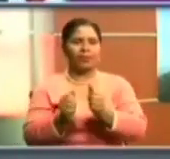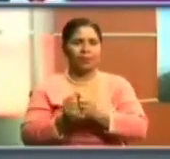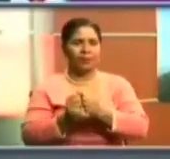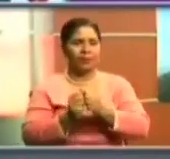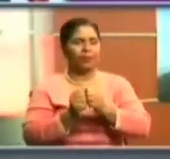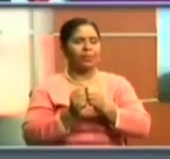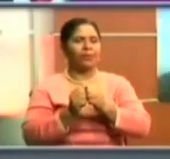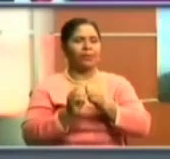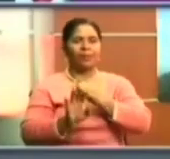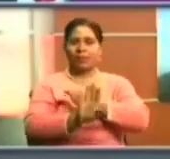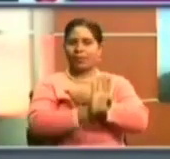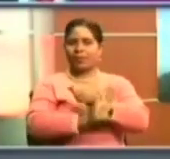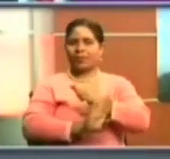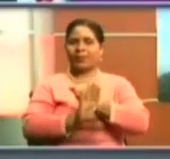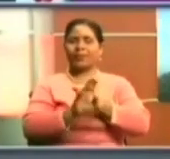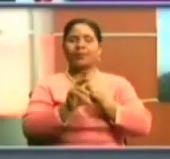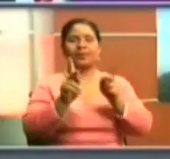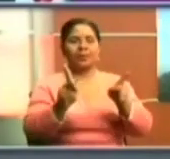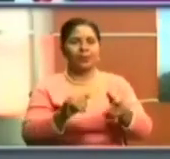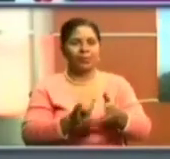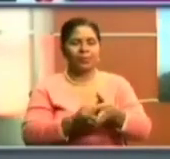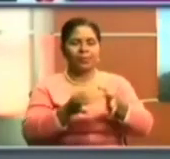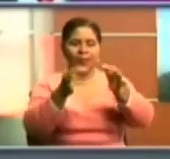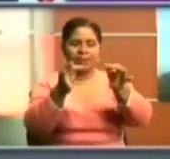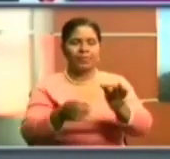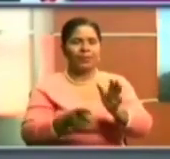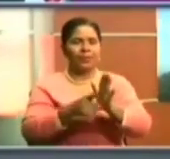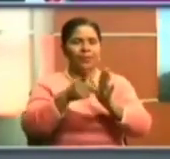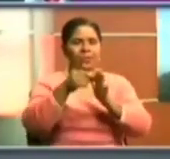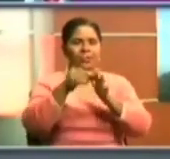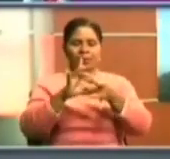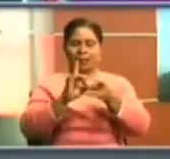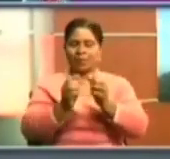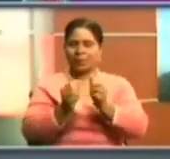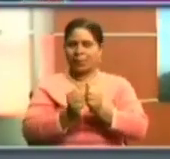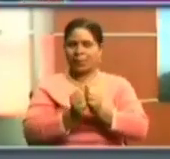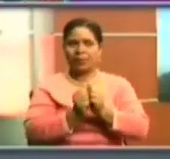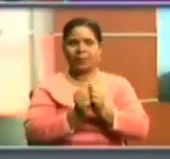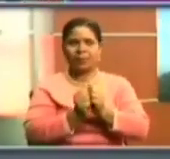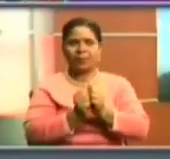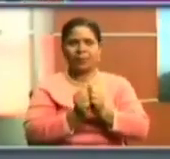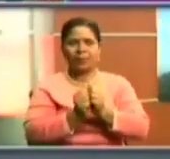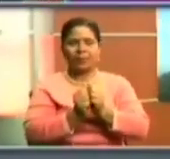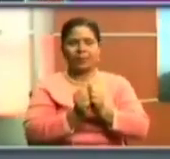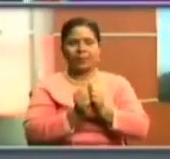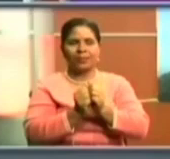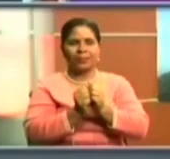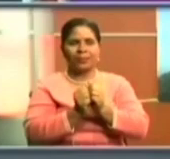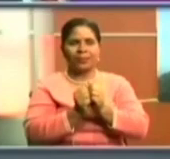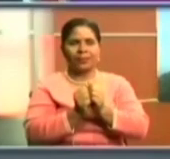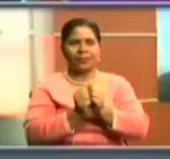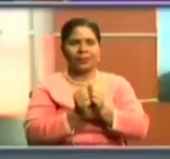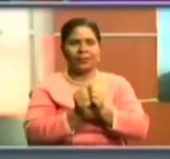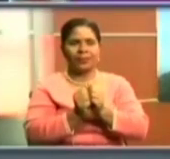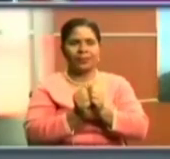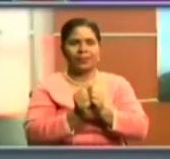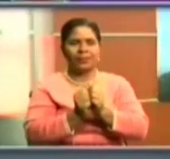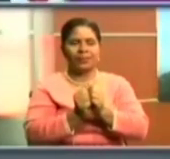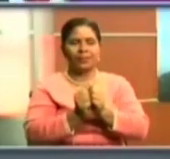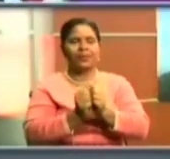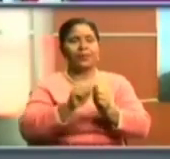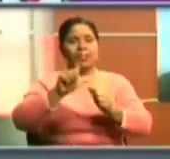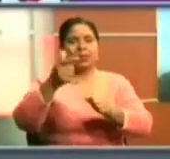du citoyen, nous décidons de développer un partenariat, une collaboration avec les